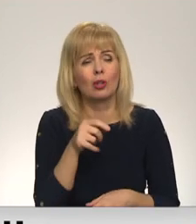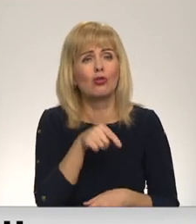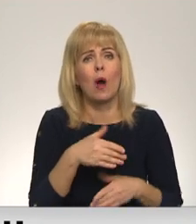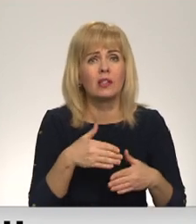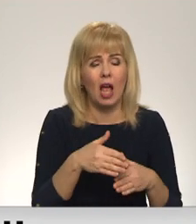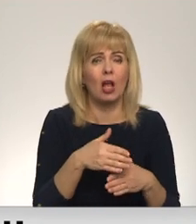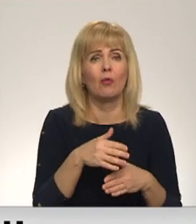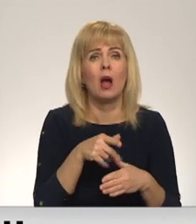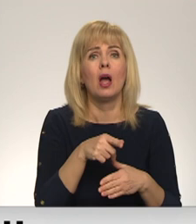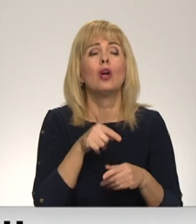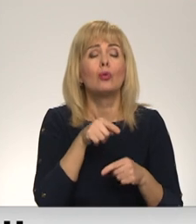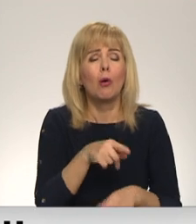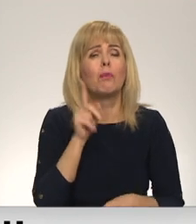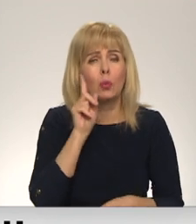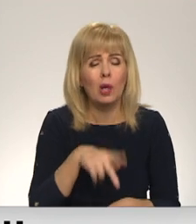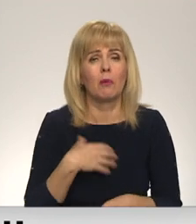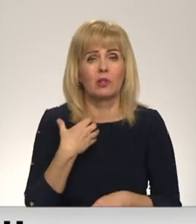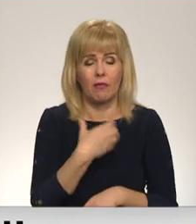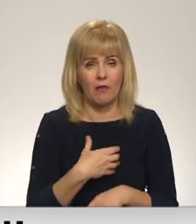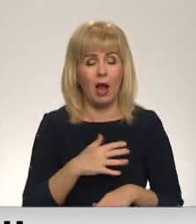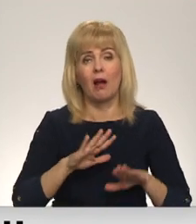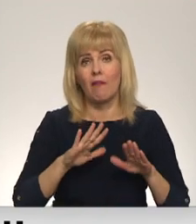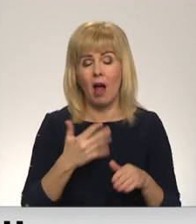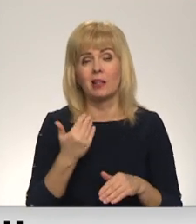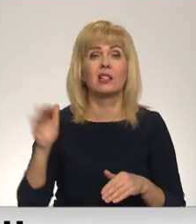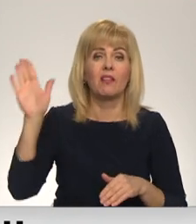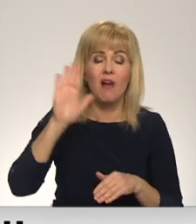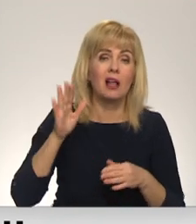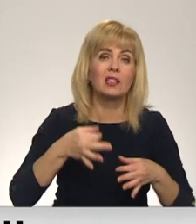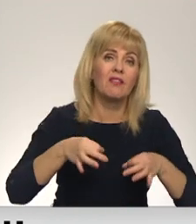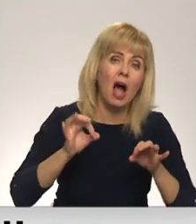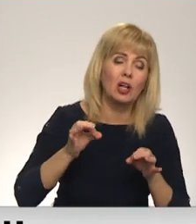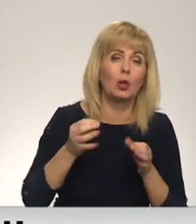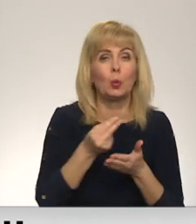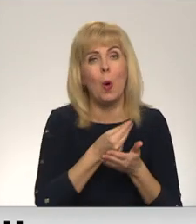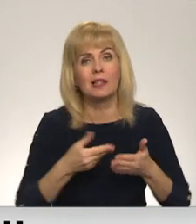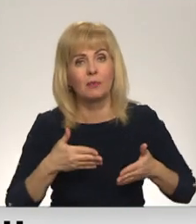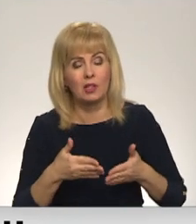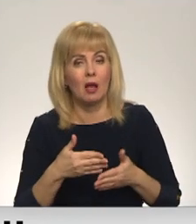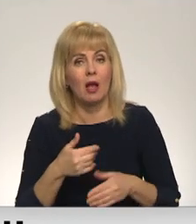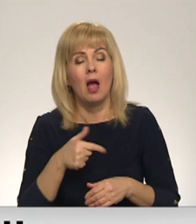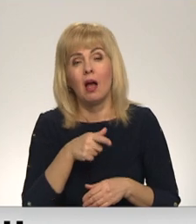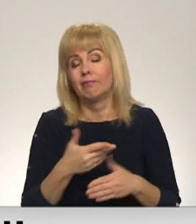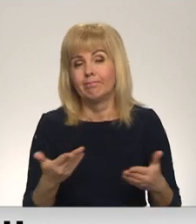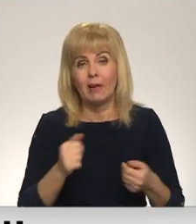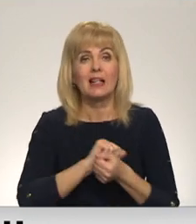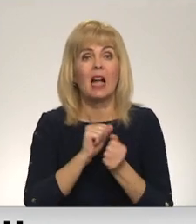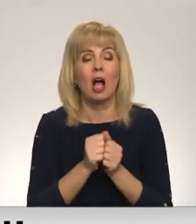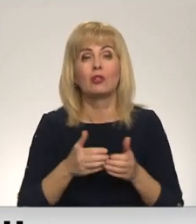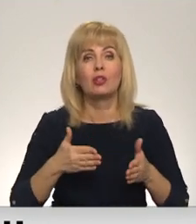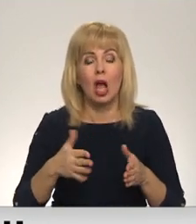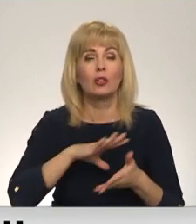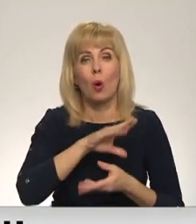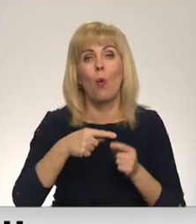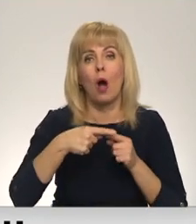ceļu nevajag, arī šo vajag, bet vai tas ir valsts nozīmes ceļš? Nu, visticamāk, nē. Grants seguma ceļu kopgrums